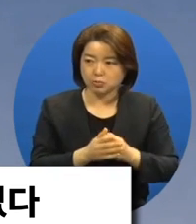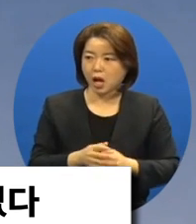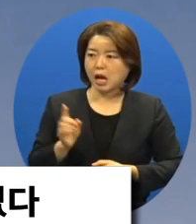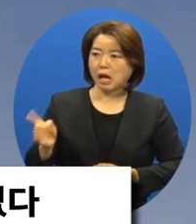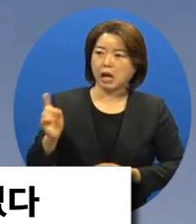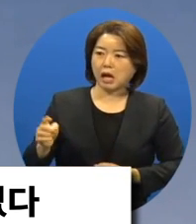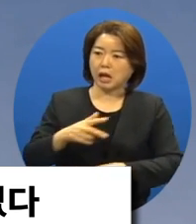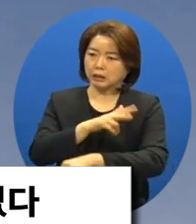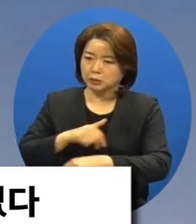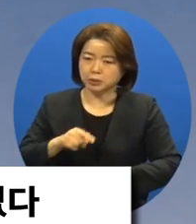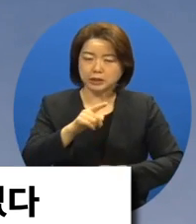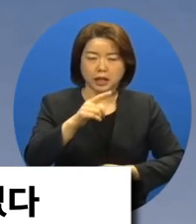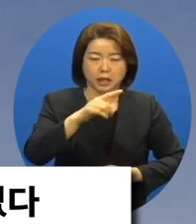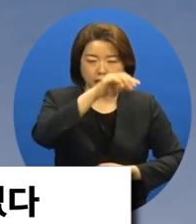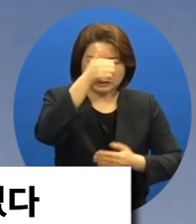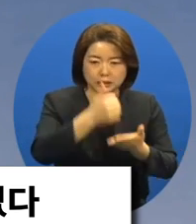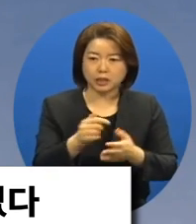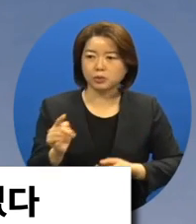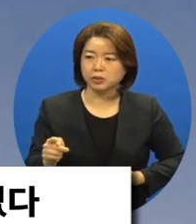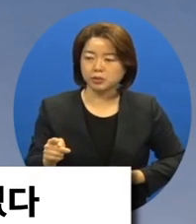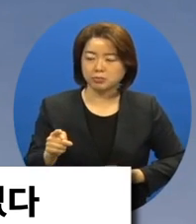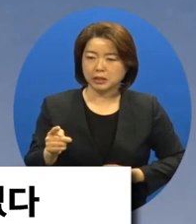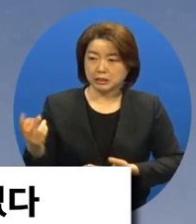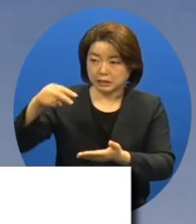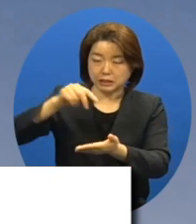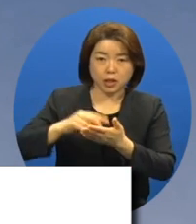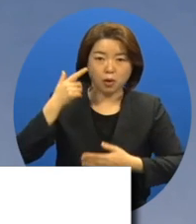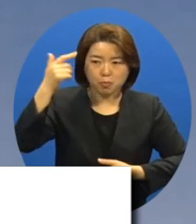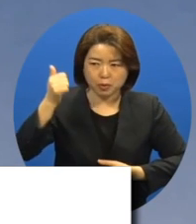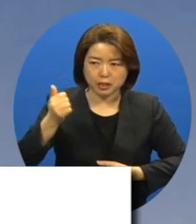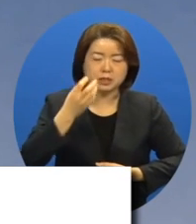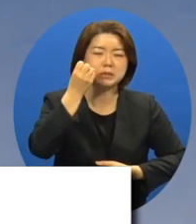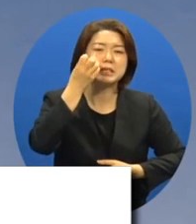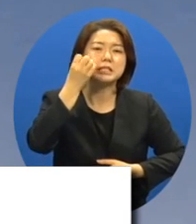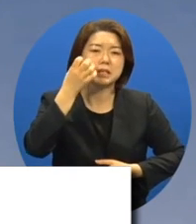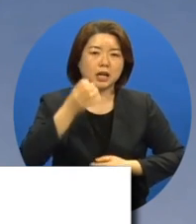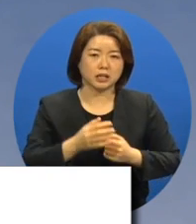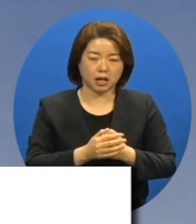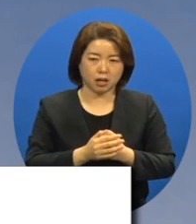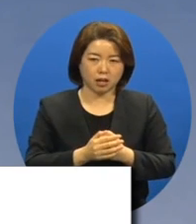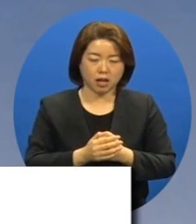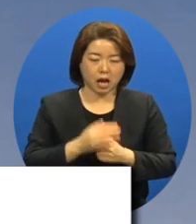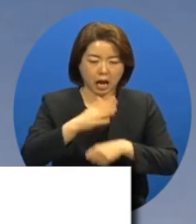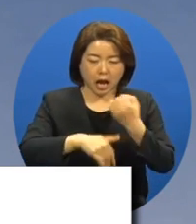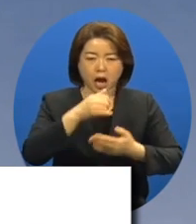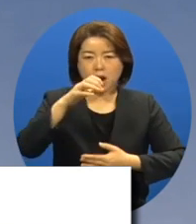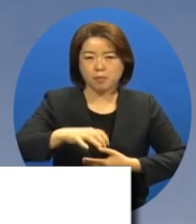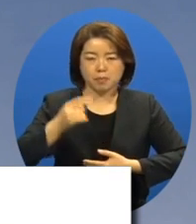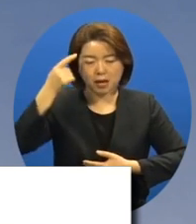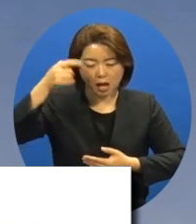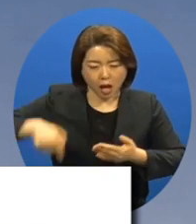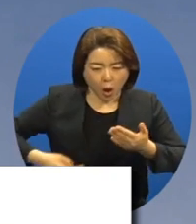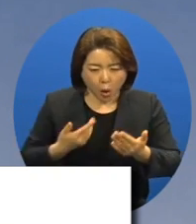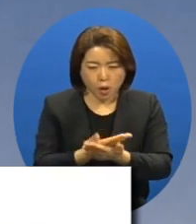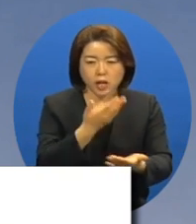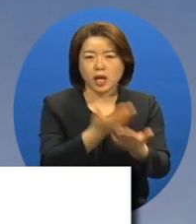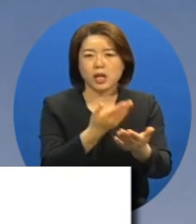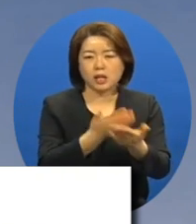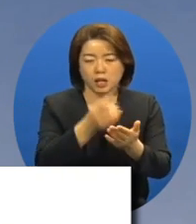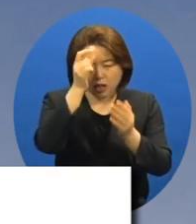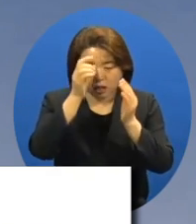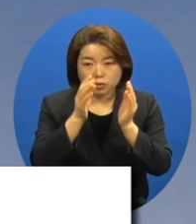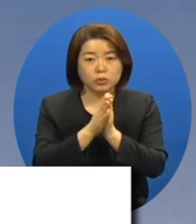로 세운 목사님은 사건의 틀림없다 그래서 하나님 앞에 회개하게 해 달라고 그렇게 기도 하기도